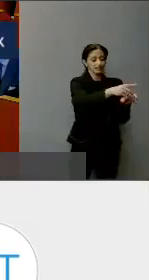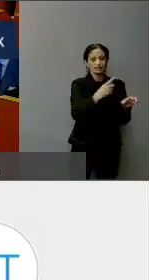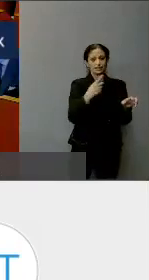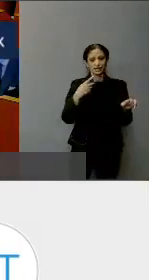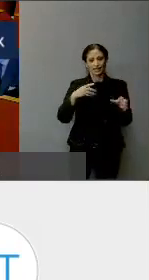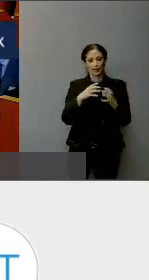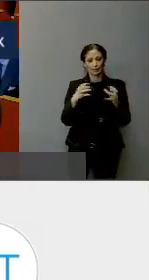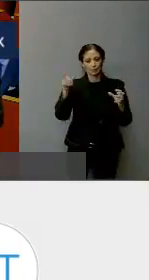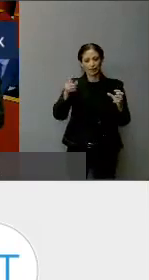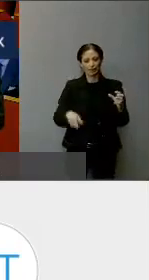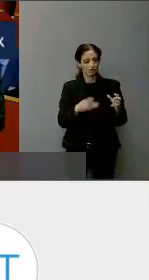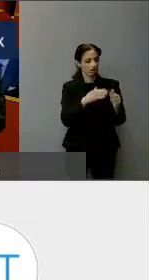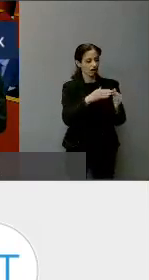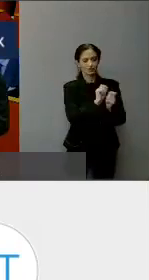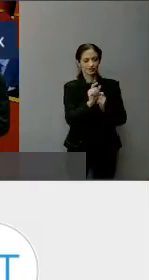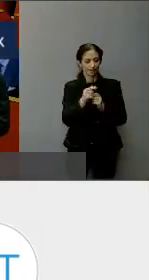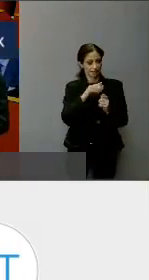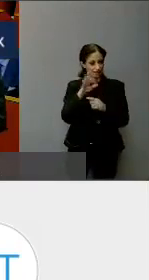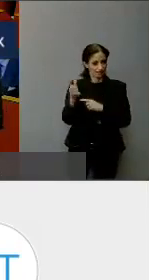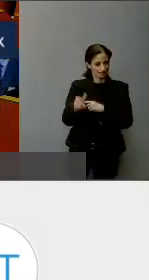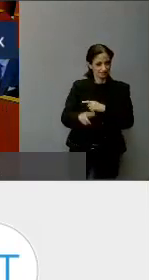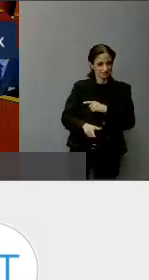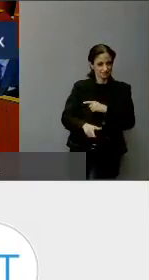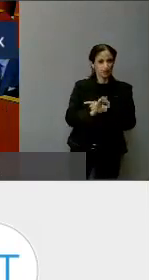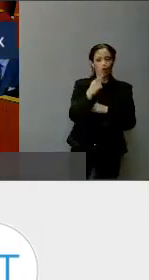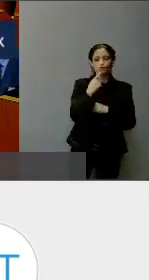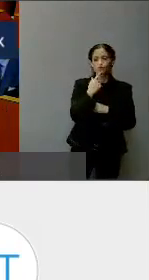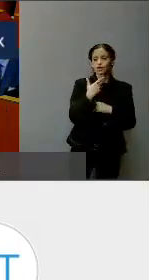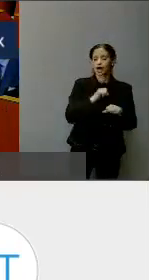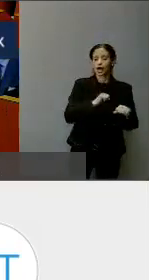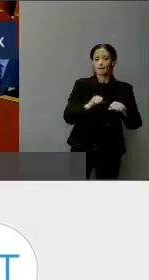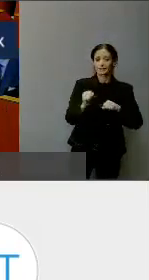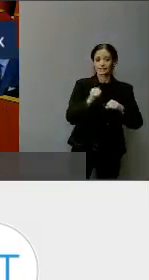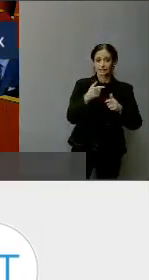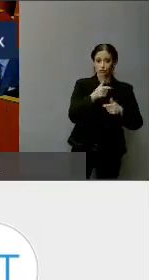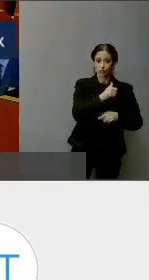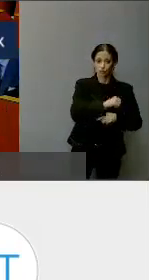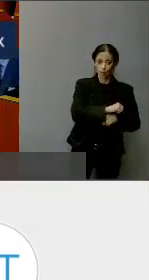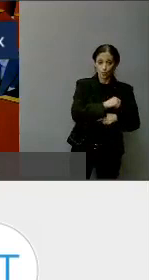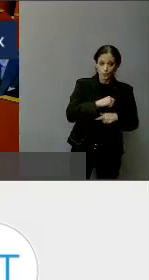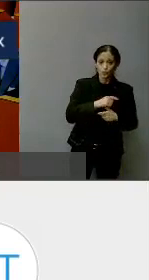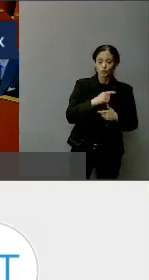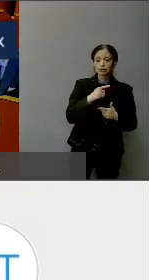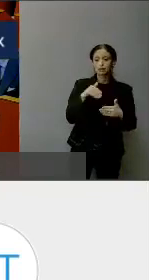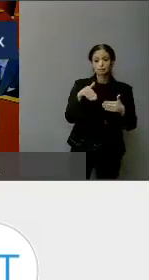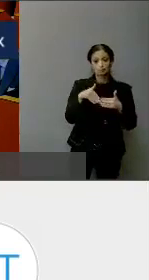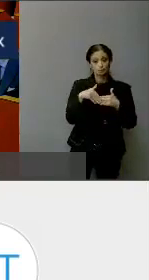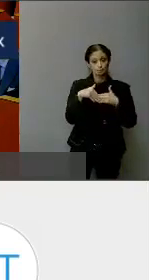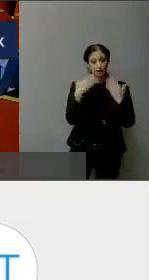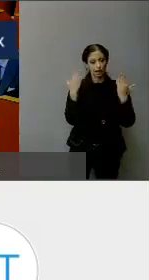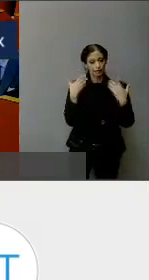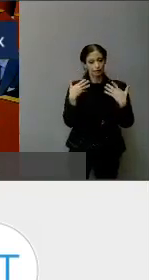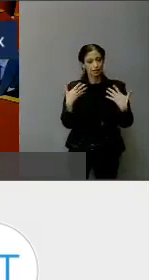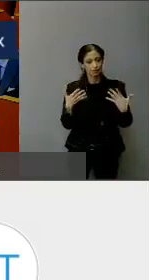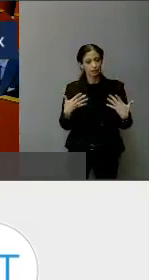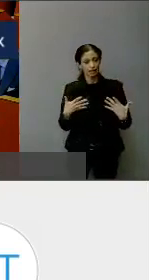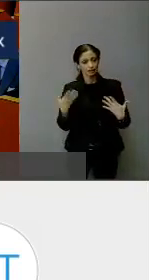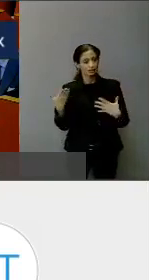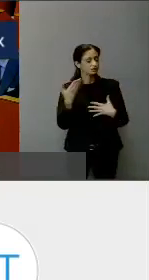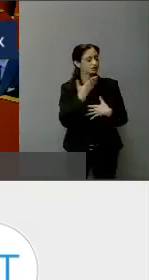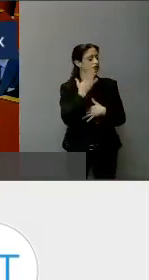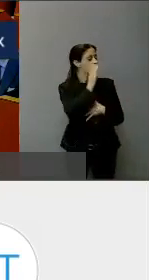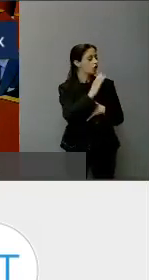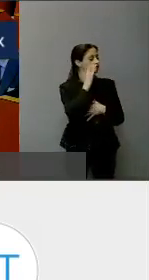sarà qualche d'uno giustamente degli amministratori di questo comune che andrà alla mattina presto a vedere ci sono nei campi